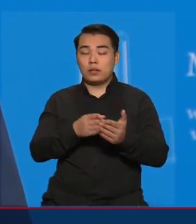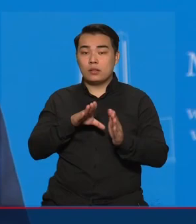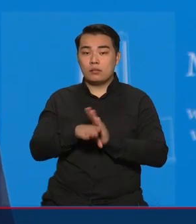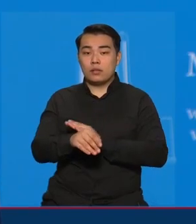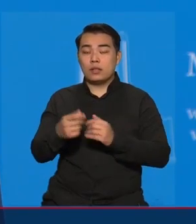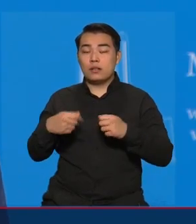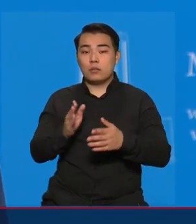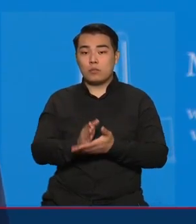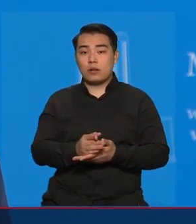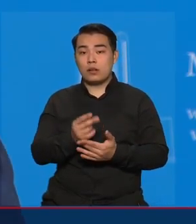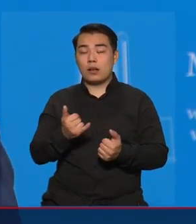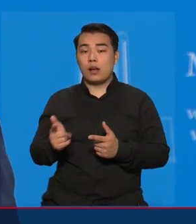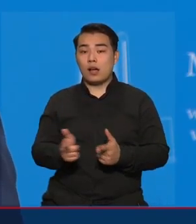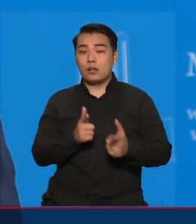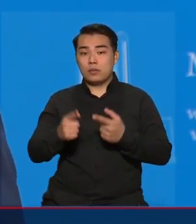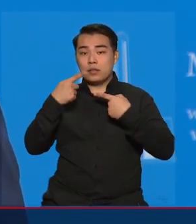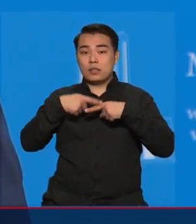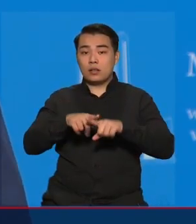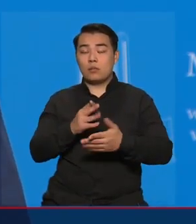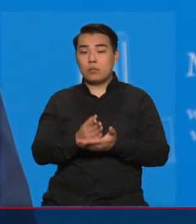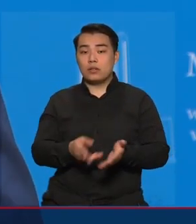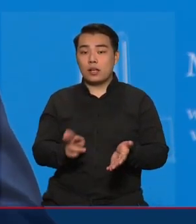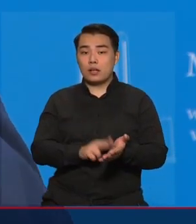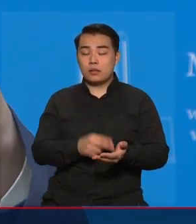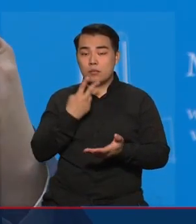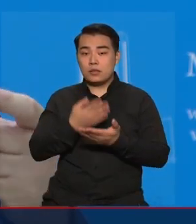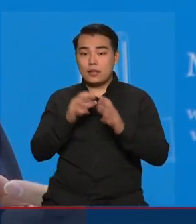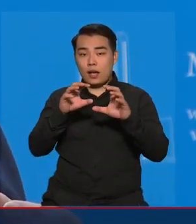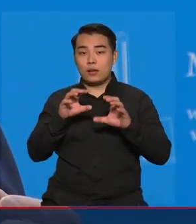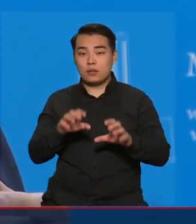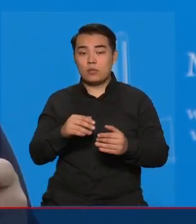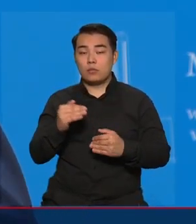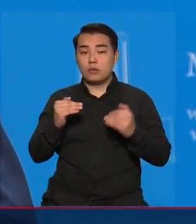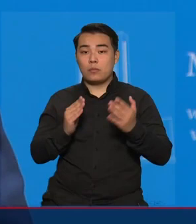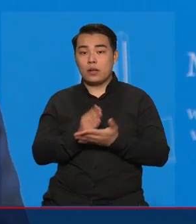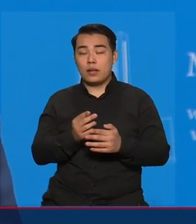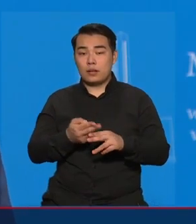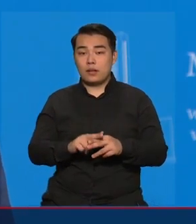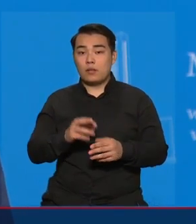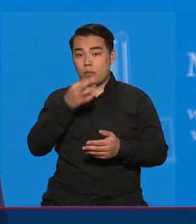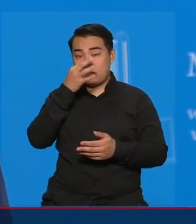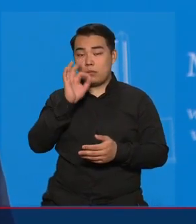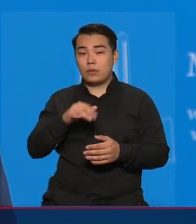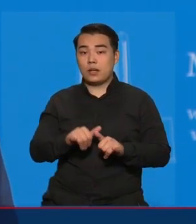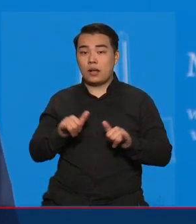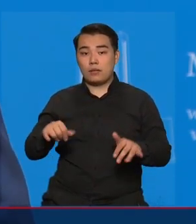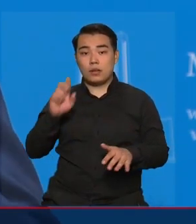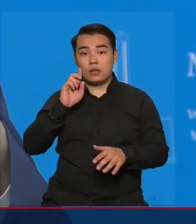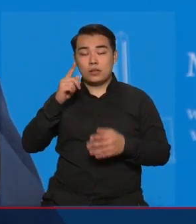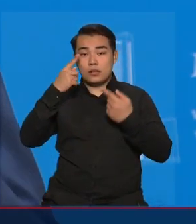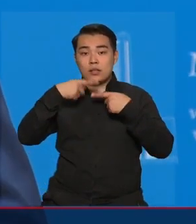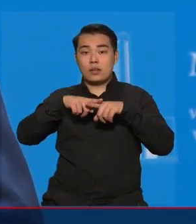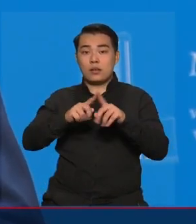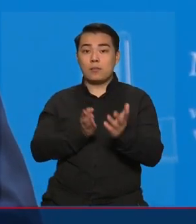рынок. Уровни готовности технологии предлагается закрепить на законодательном уровне. Таким образом, исходя из опыта развитых стран,